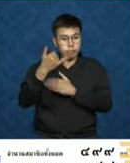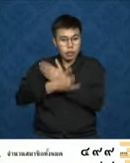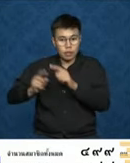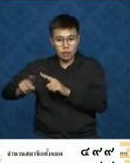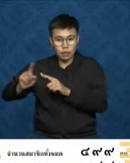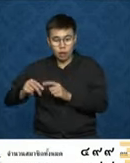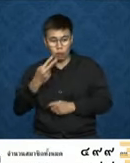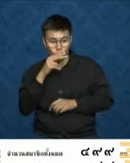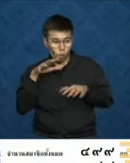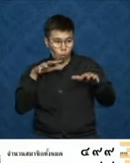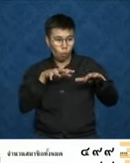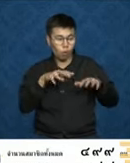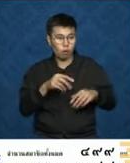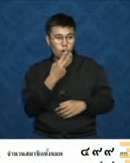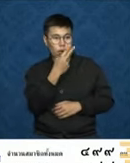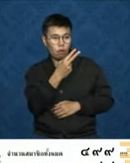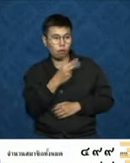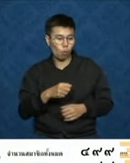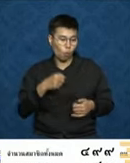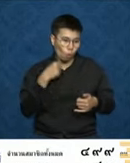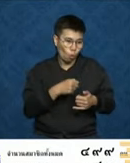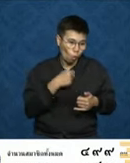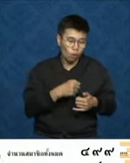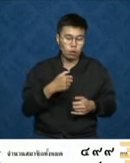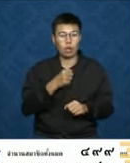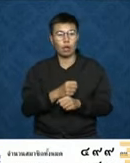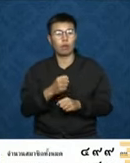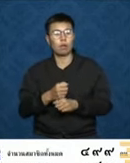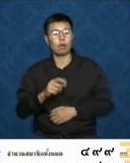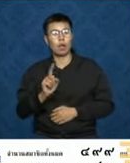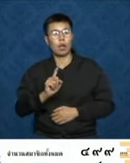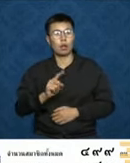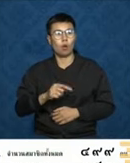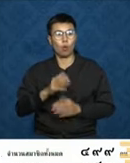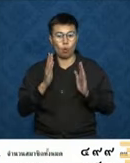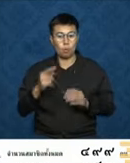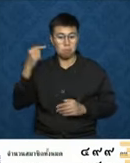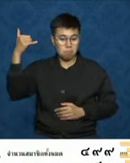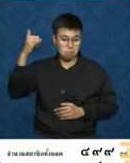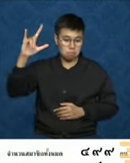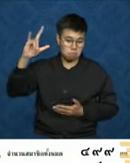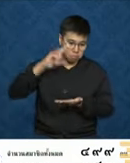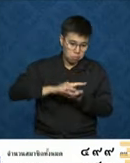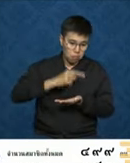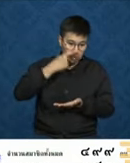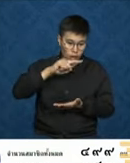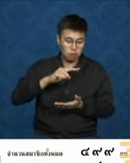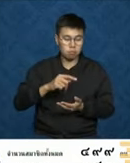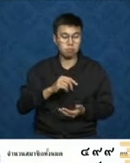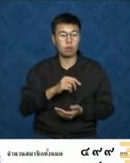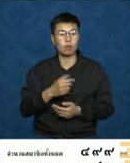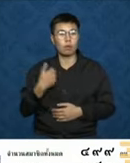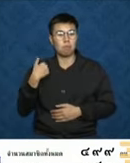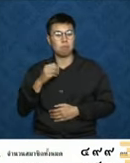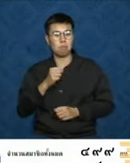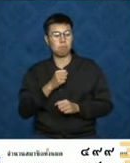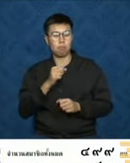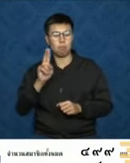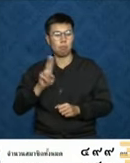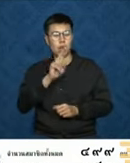คลิปความรุแรงเช่นนี้เป็นไวรัออกไปทั่วโลกจะทำให้นทเที่ยวหลีกเลี่ยงการมาเที่ยวไทยหรือหลีกเลี่ยงการใช้บริการคิวรถรับ